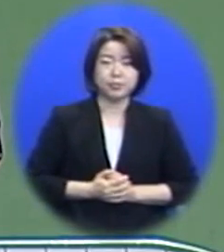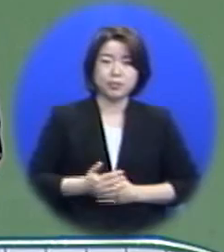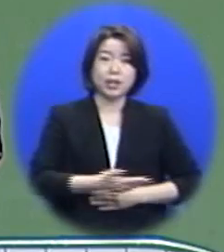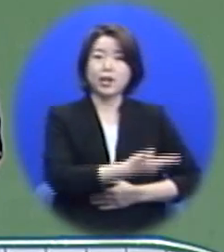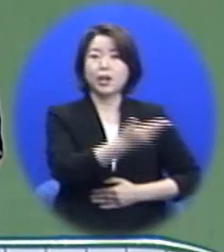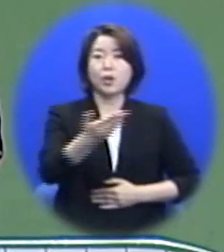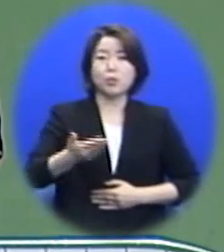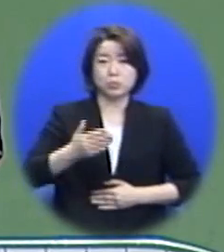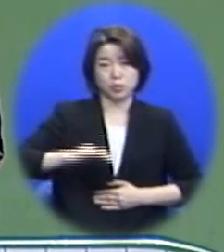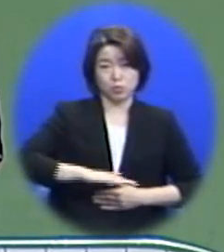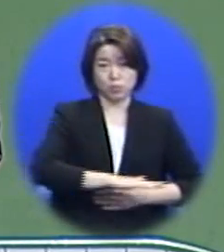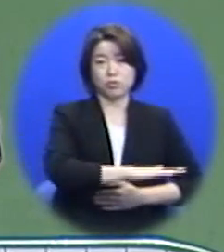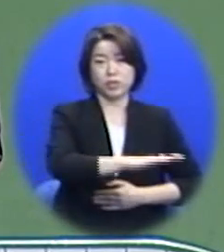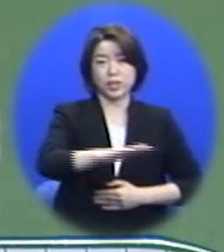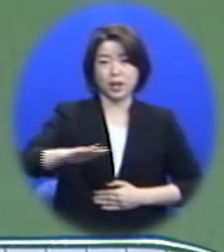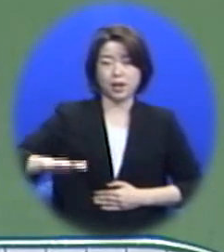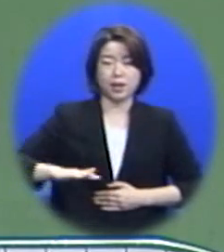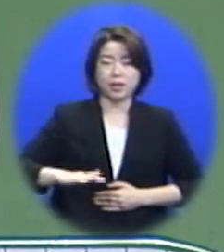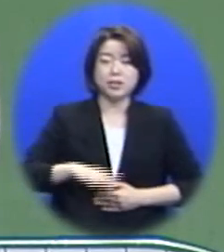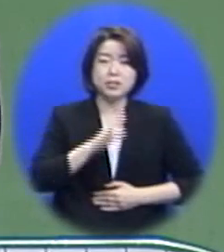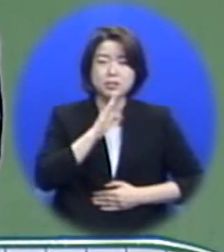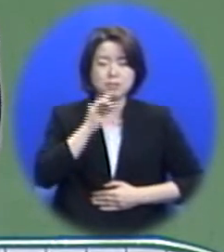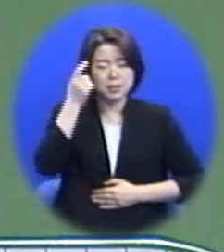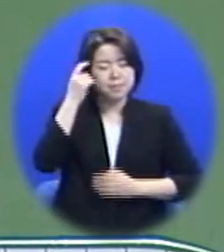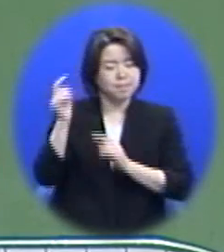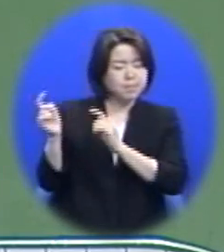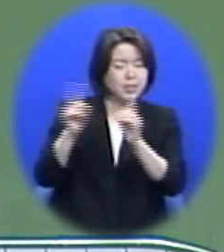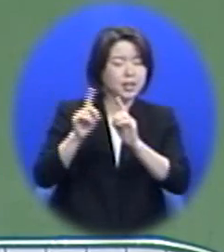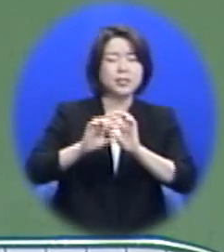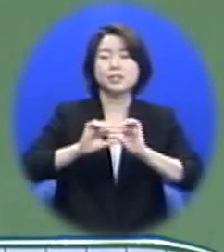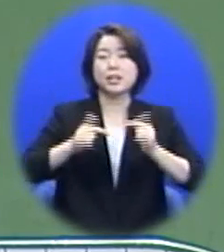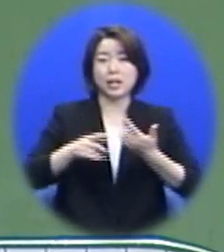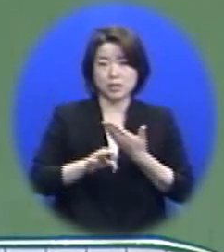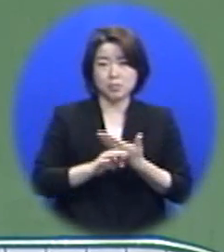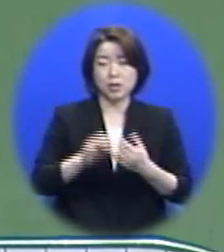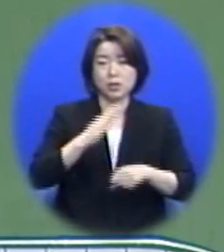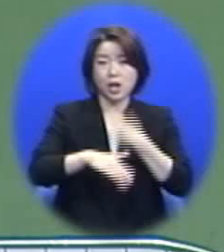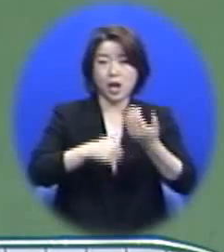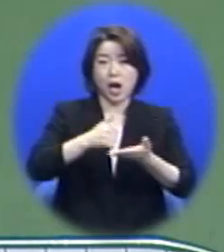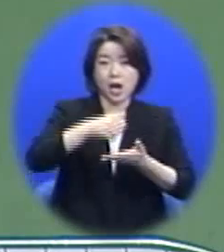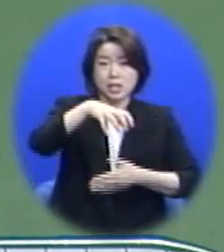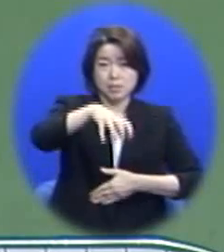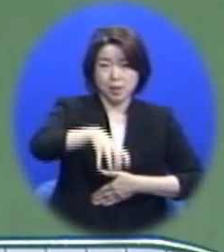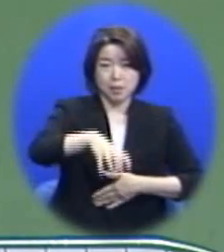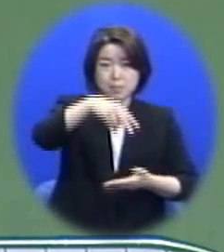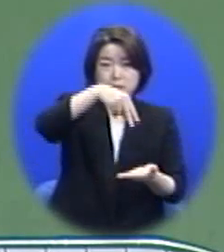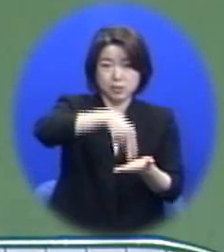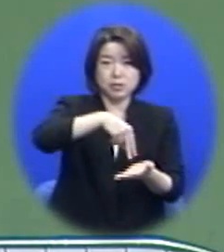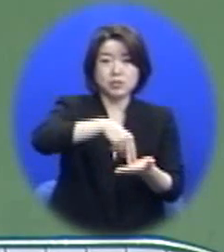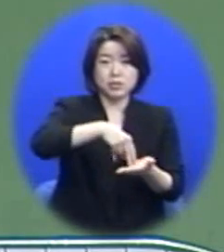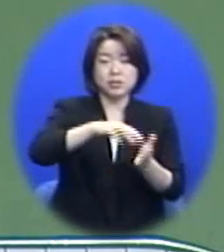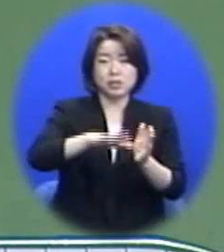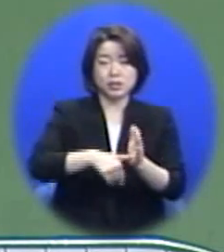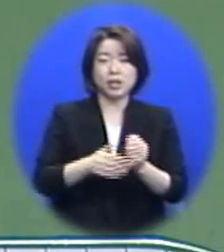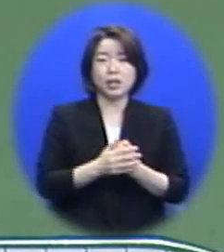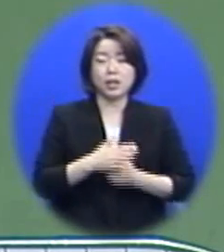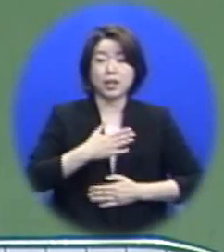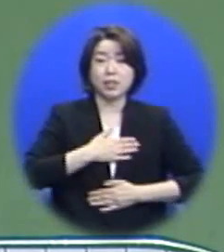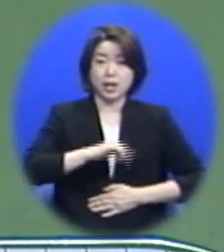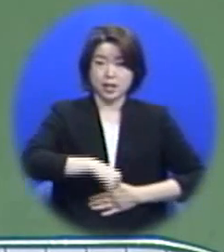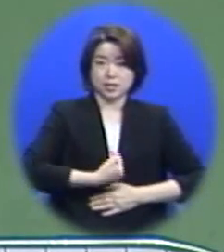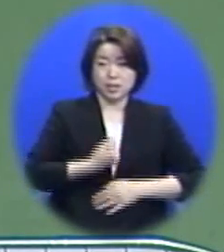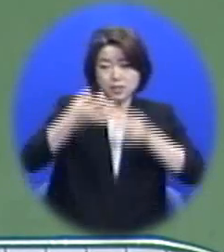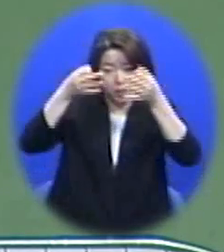여러분 우리가 정말 정신 차리지 않으면 하나님 앞에 섰을 때 우리의 진짜 나 자신을